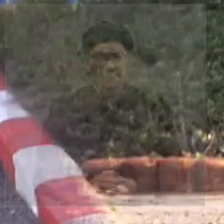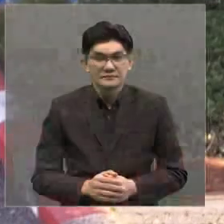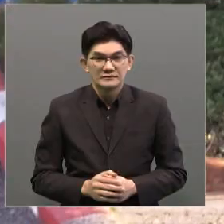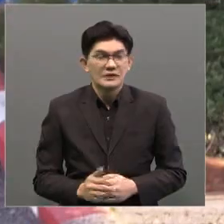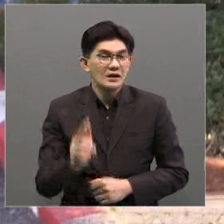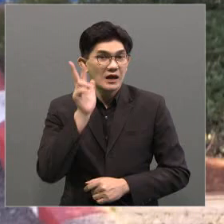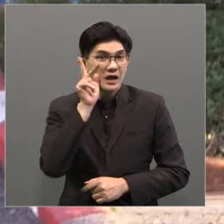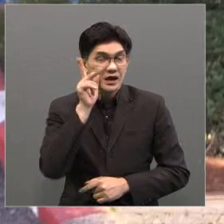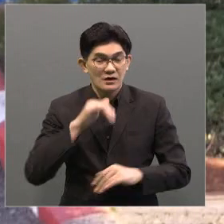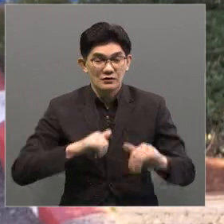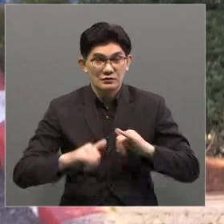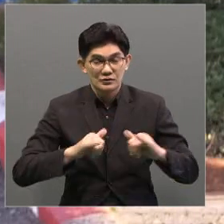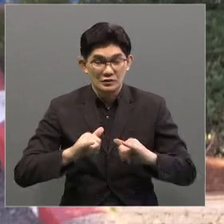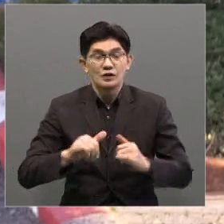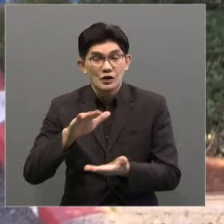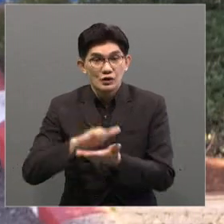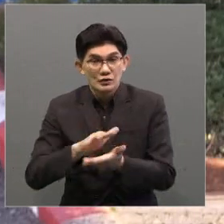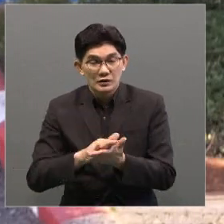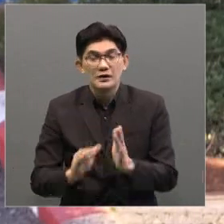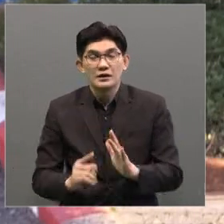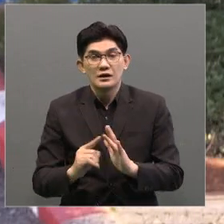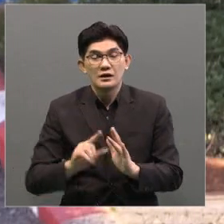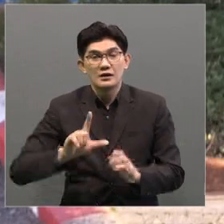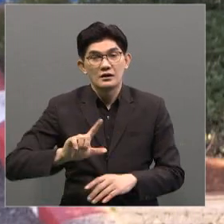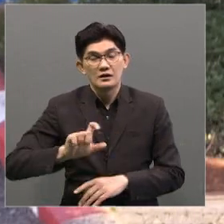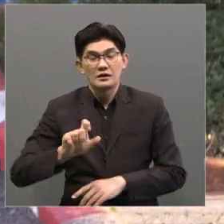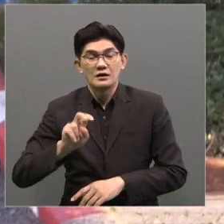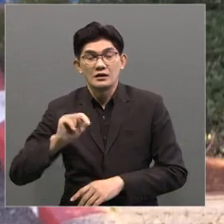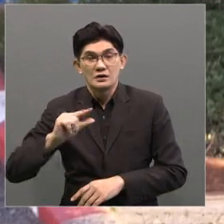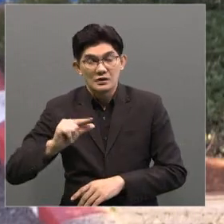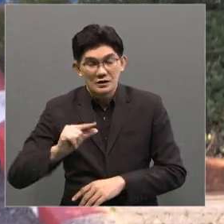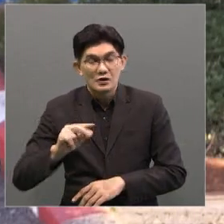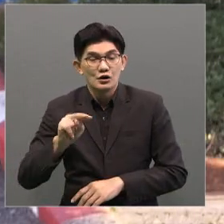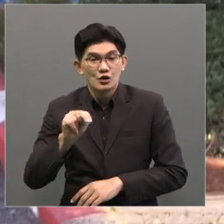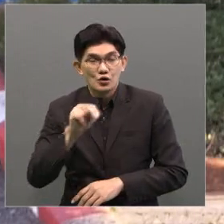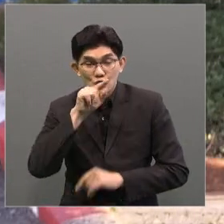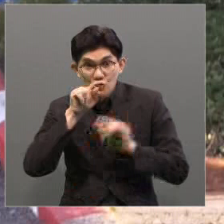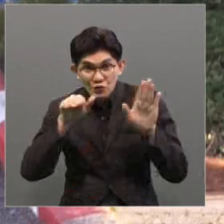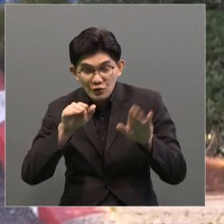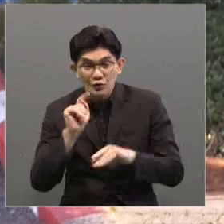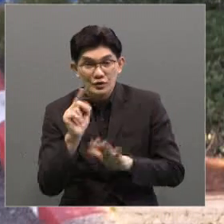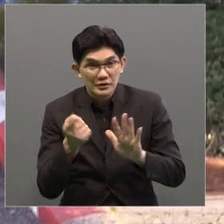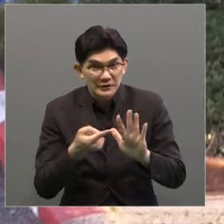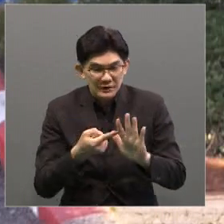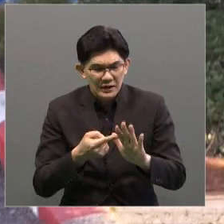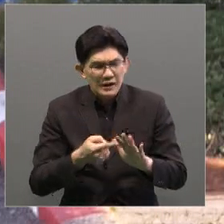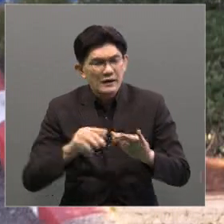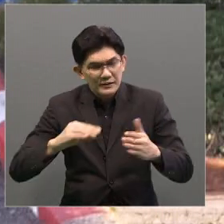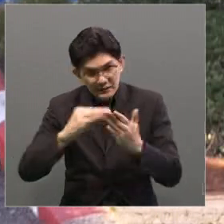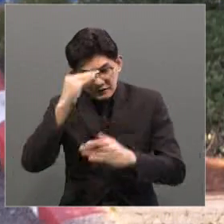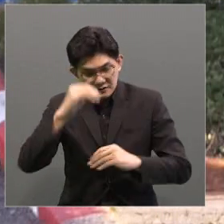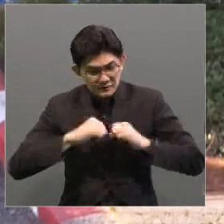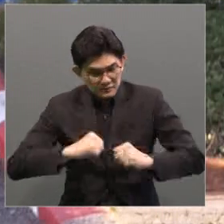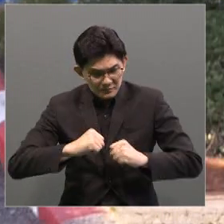มุมข่าวเยาวชนวันนี้พาทุกคนมาที่โรงเรียนเริงนกทาจังหวัดยโสธรครับซึ่งที่นี่มีน้องๆที่มีความสามารถในการเป็นนักบินตั้งแต่เรียนอยู่